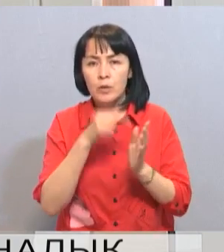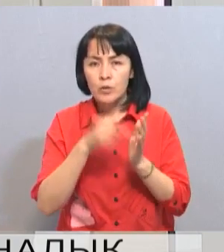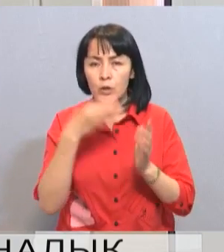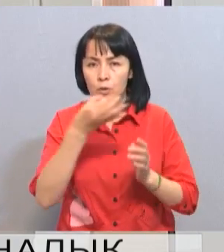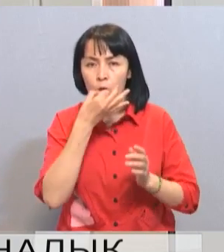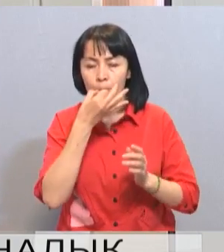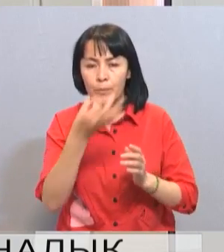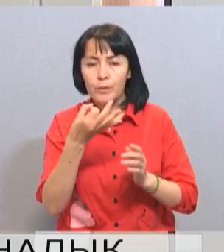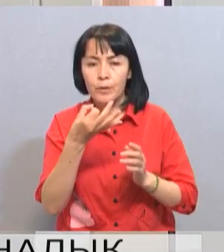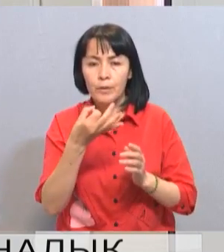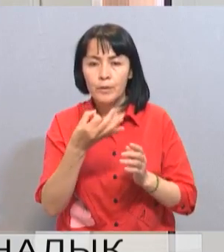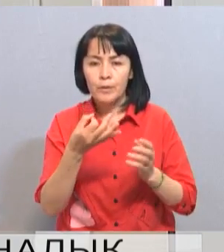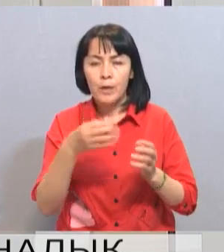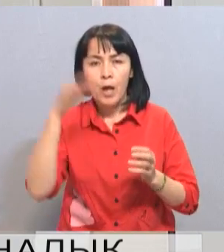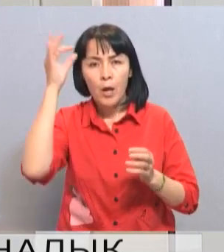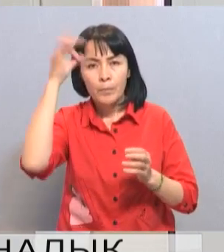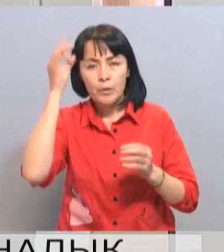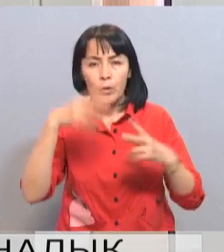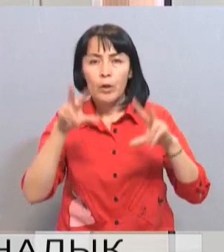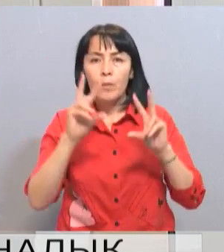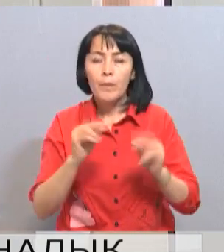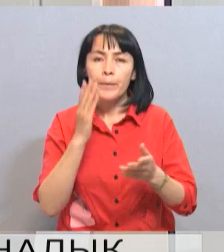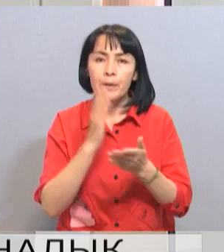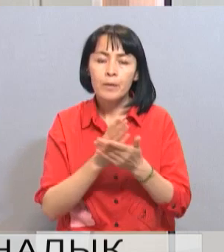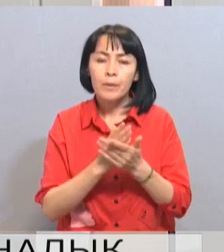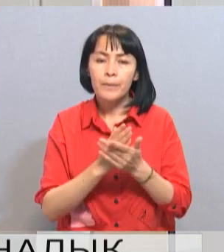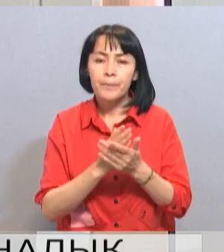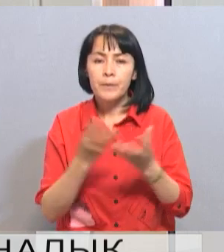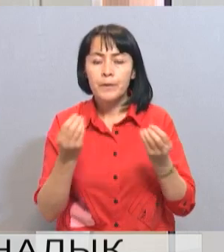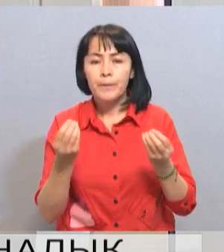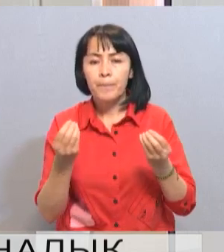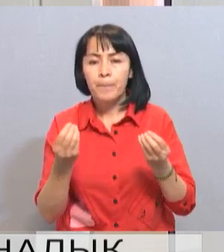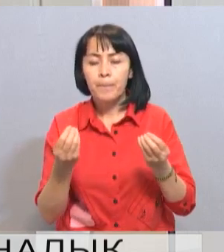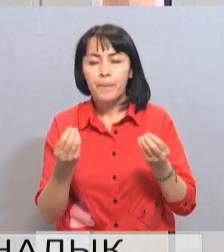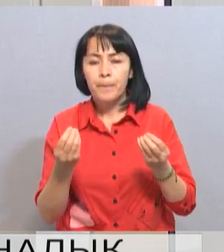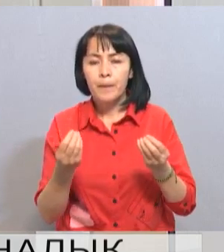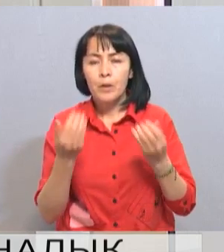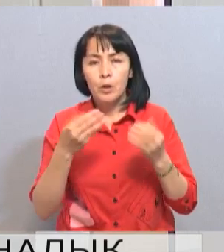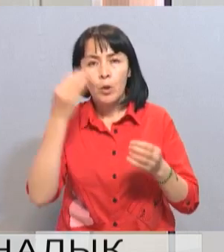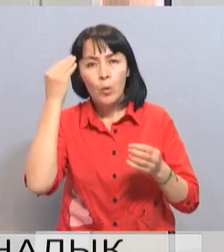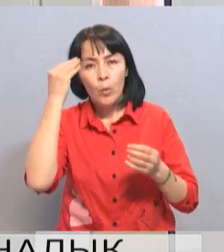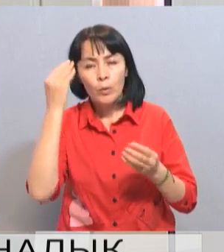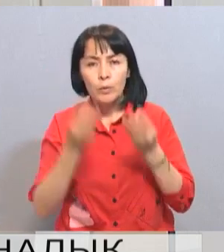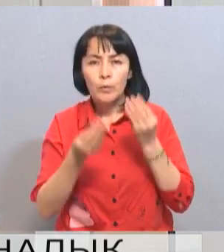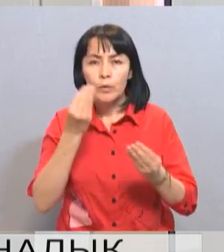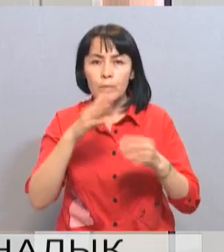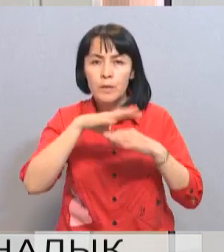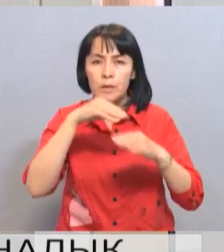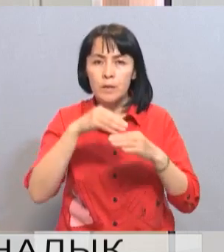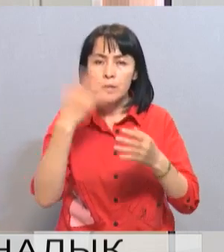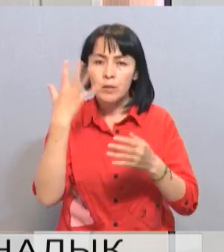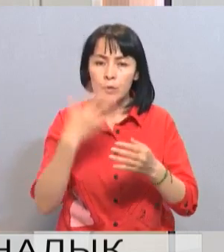сұрақ-жауап түрінде психолог маманымыз бар. Солардың бір ойын түрлерімен, тест